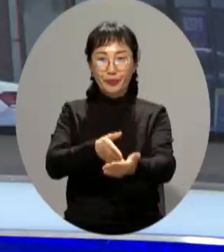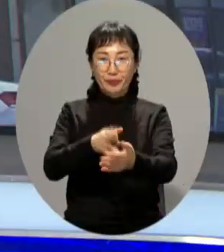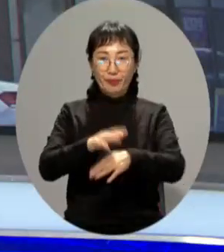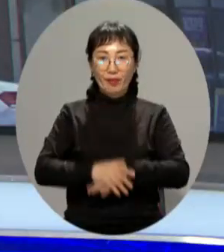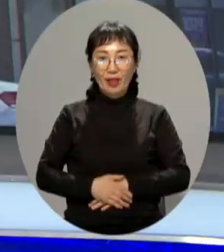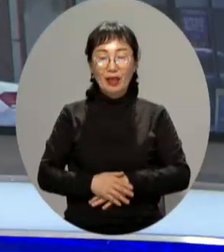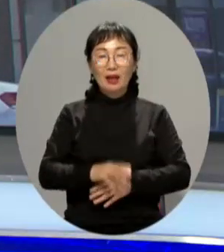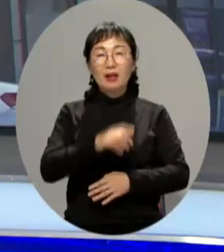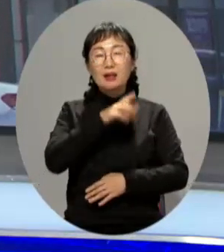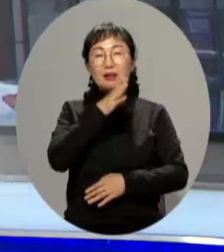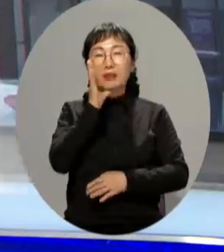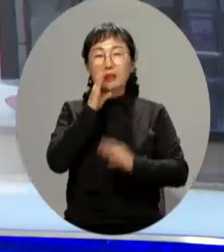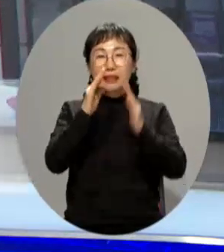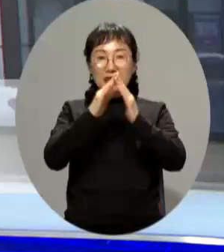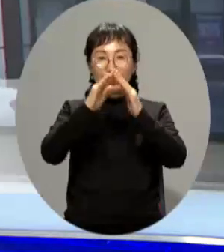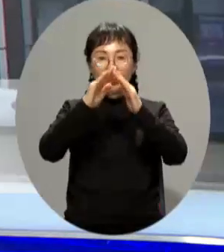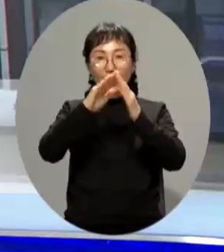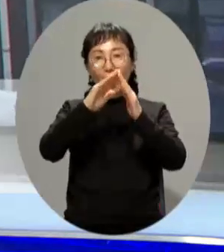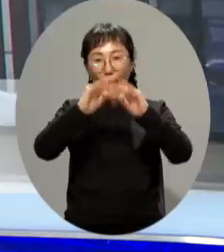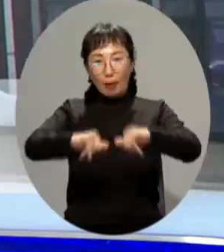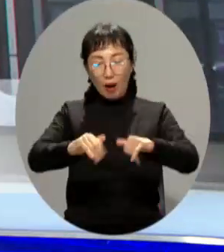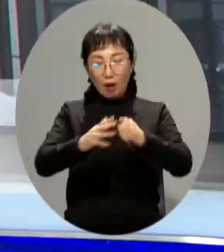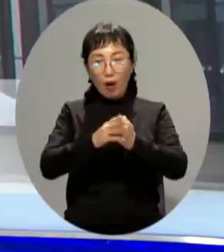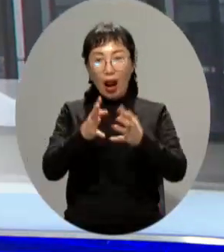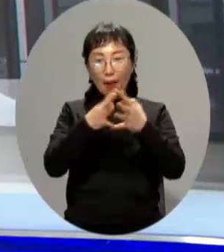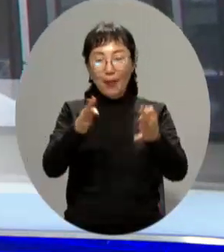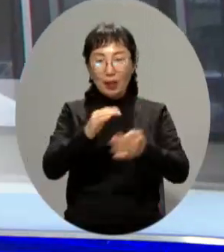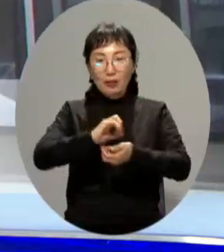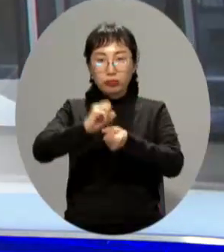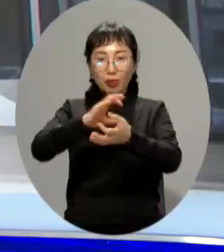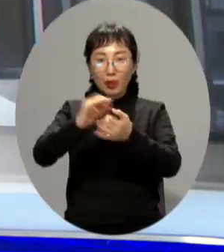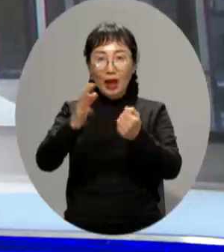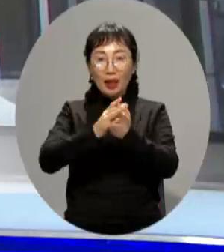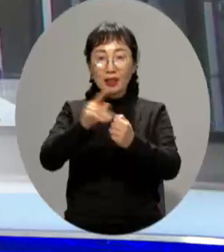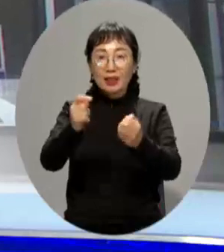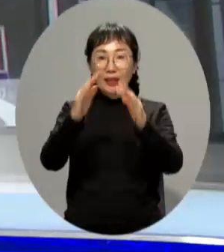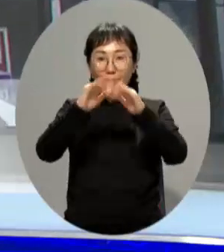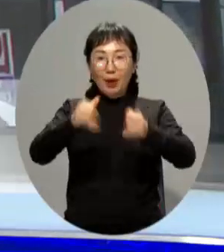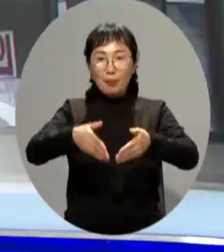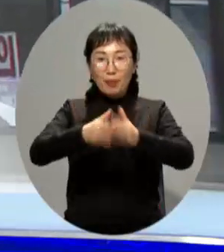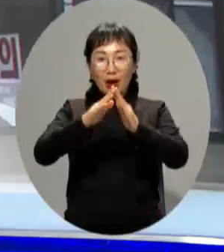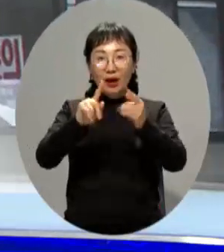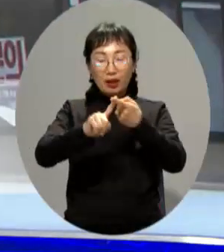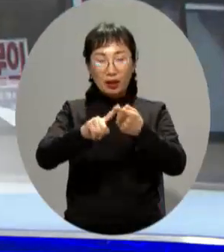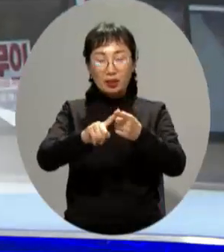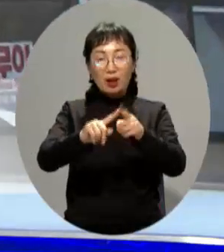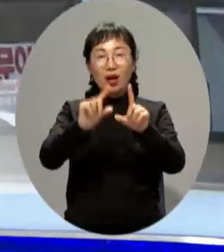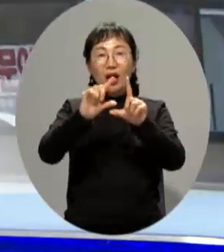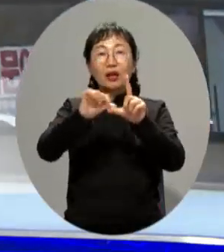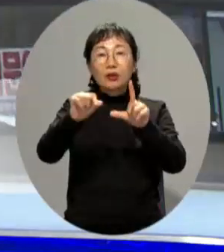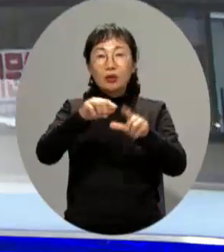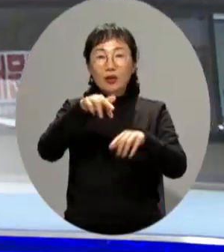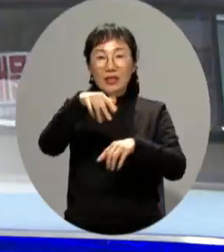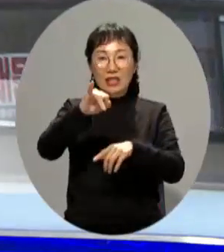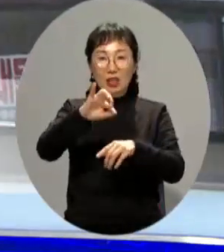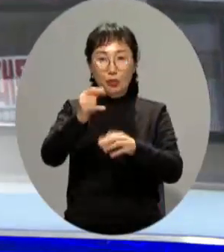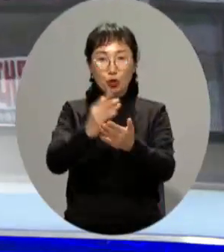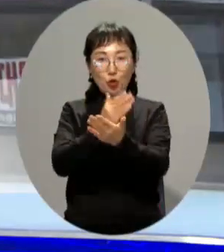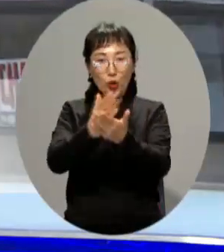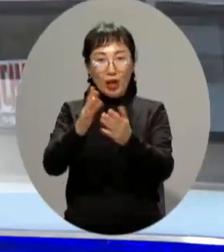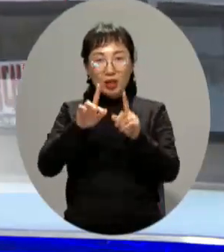낡은 주거지를 헐고 아파트를 공급하는 재개발 사업 예정지에 지분 쪼개기가 성행한다는 의혹이 파다합니다.